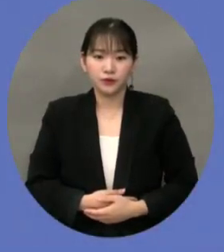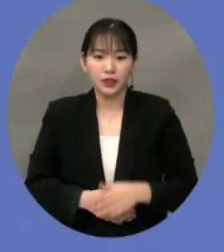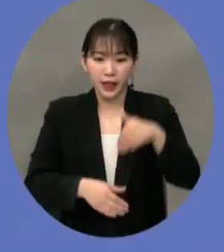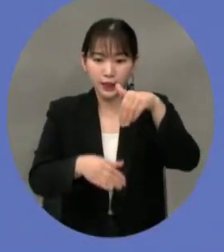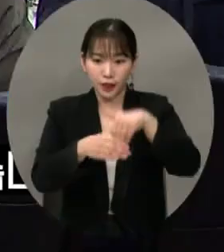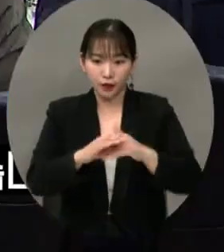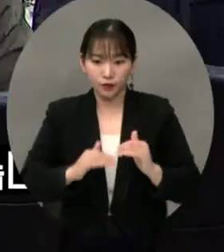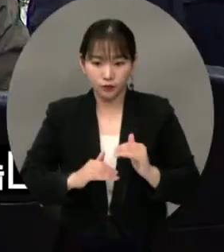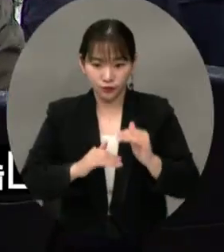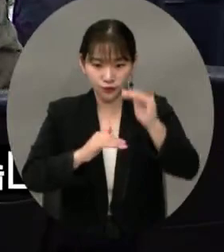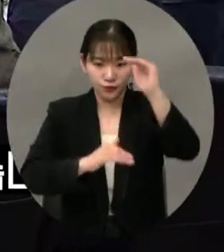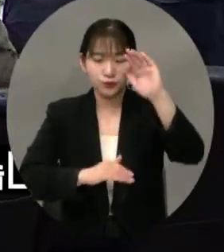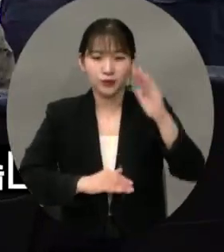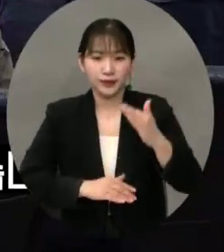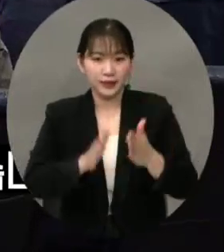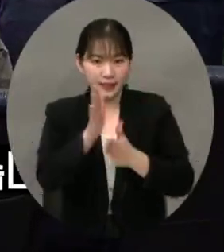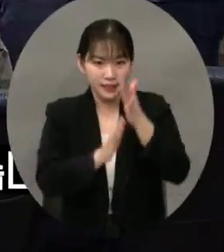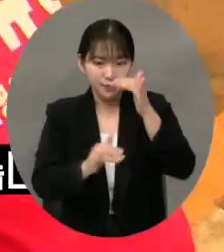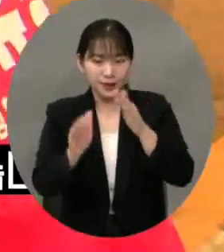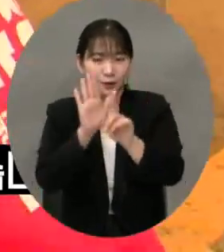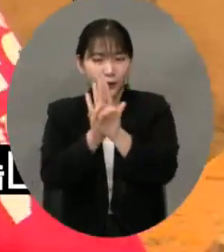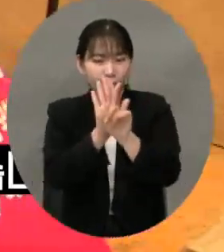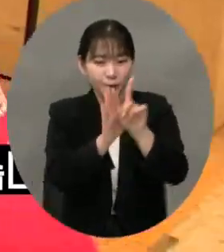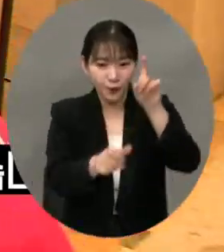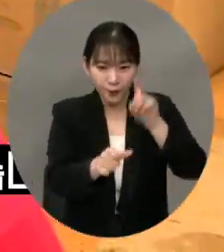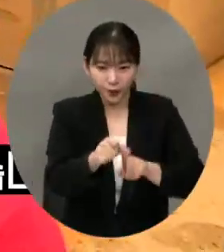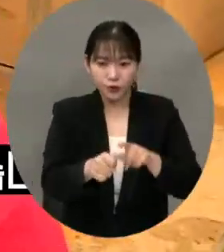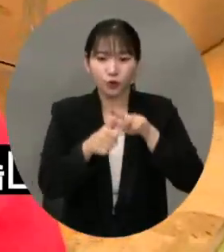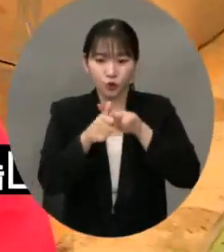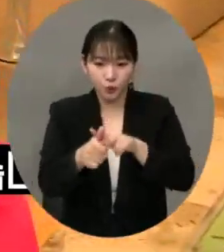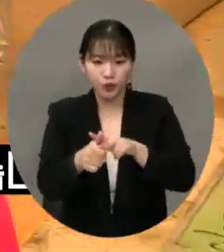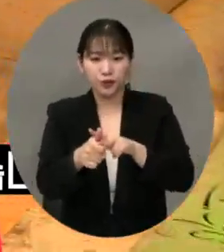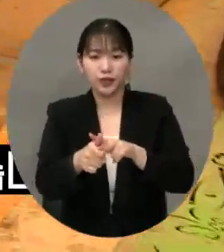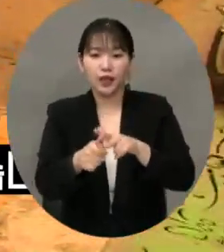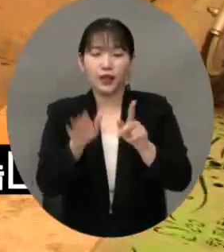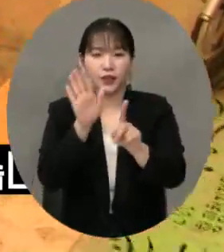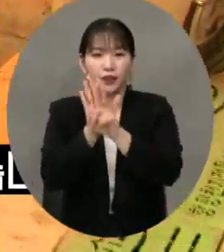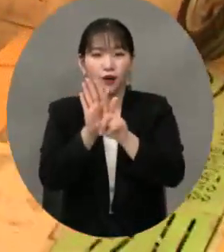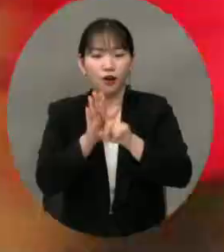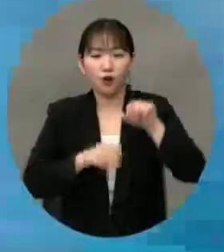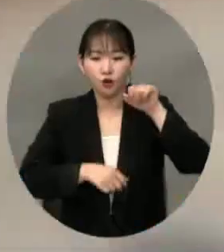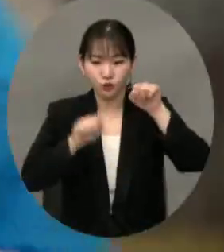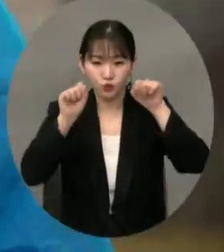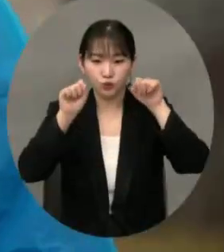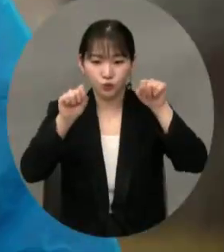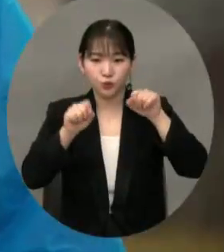선거가 진행되면서 시민들을 공략하기 위한 후보들의 선거운동 유형도 다양했습니다.